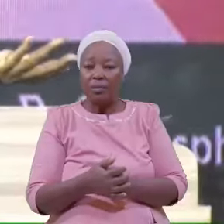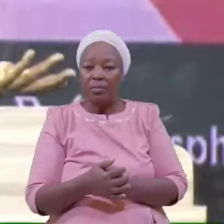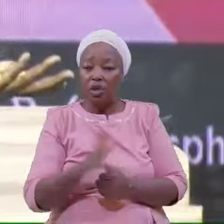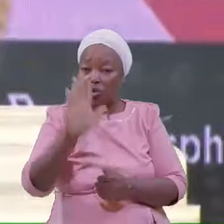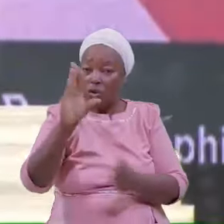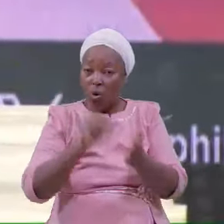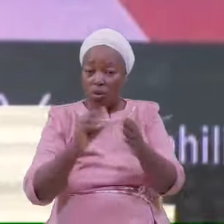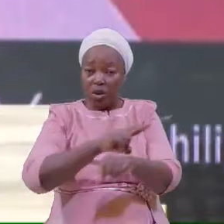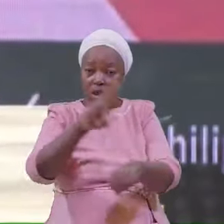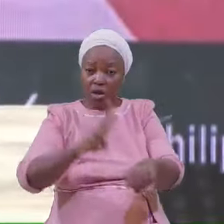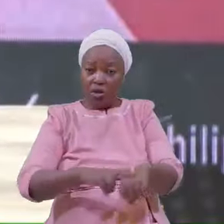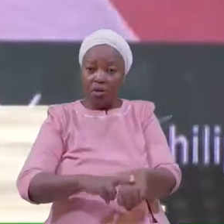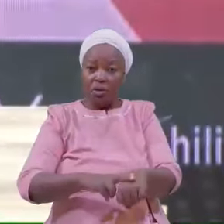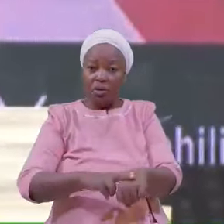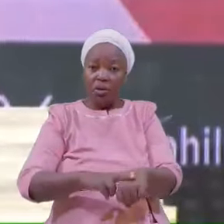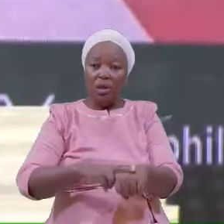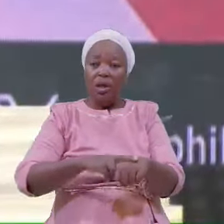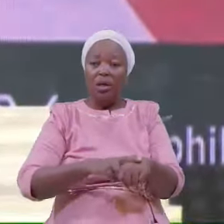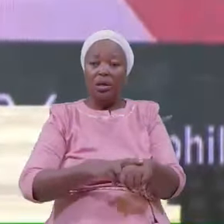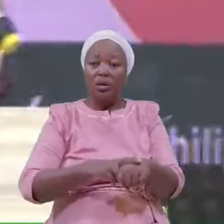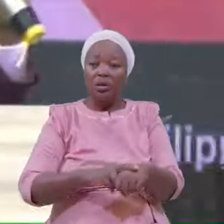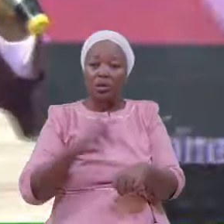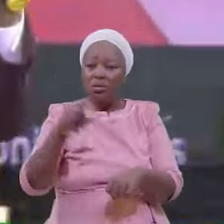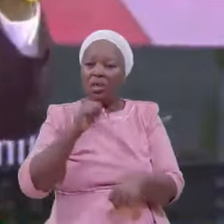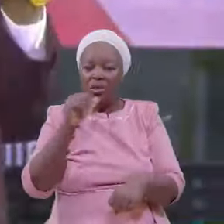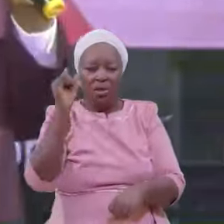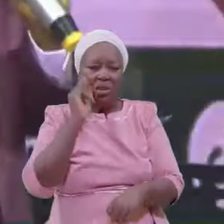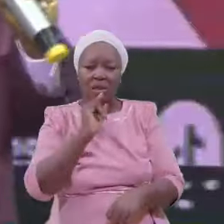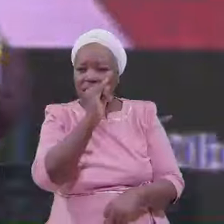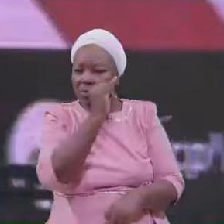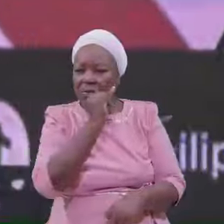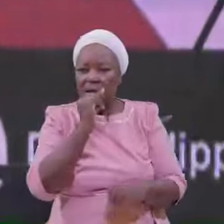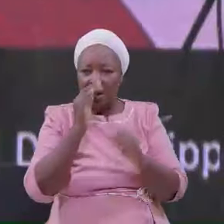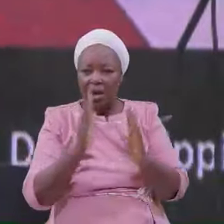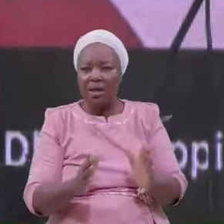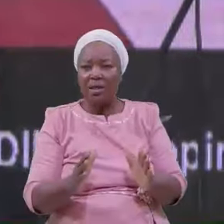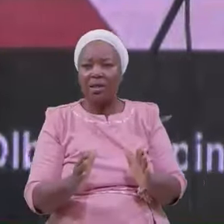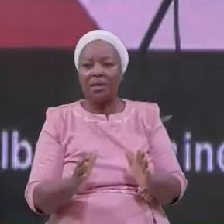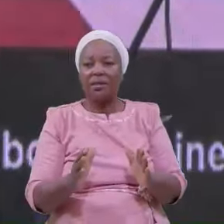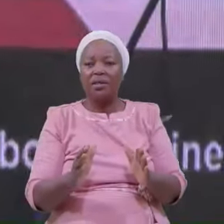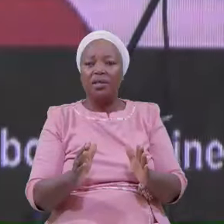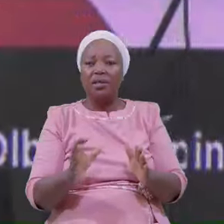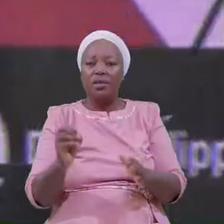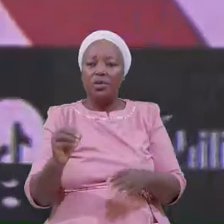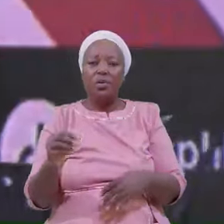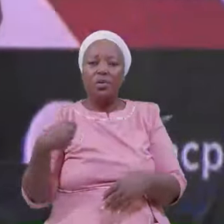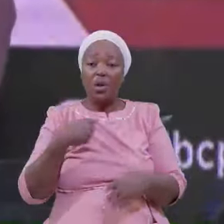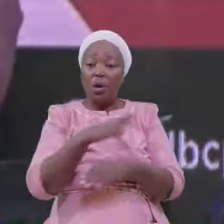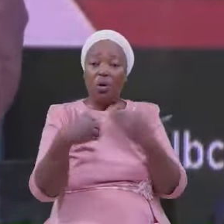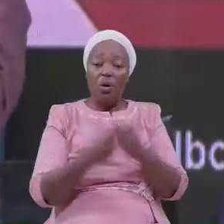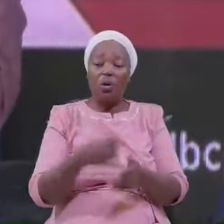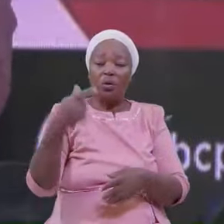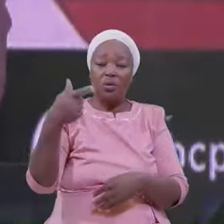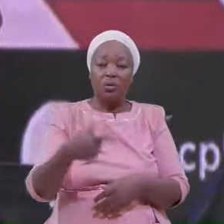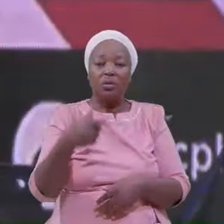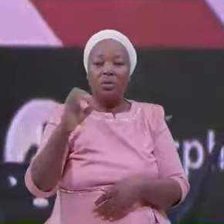the Philippines, you are not Israelites, you are not Jews, Gentile nation. Ang mga Pilipino ay mga hentil